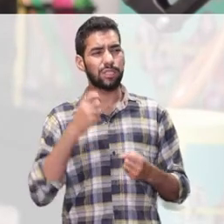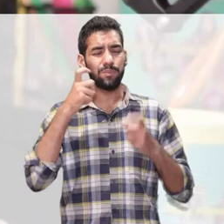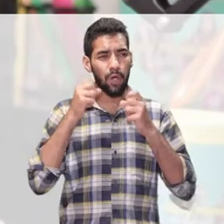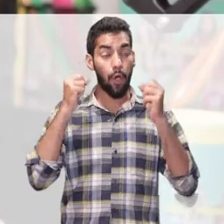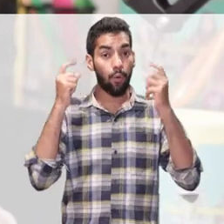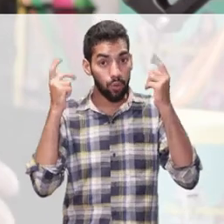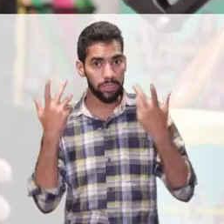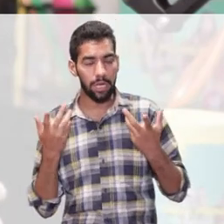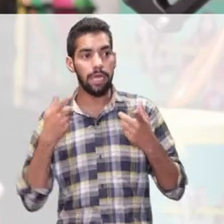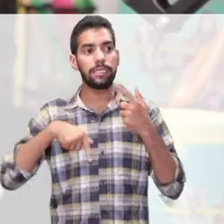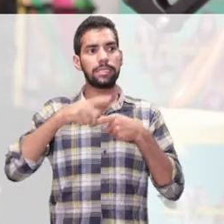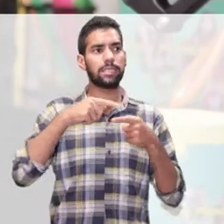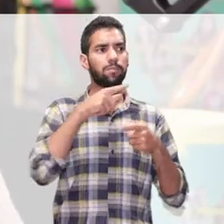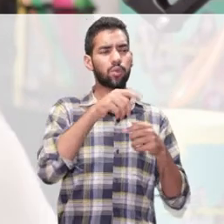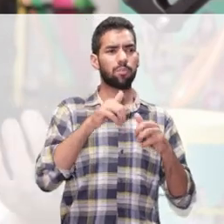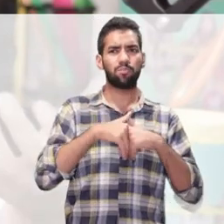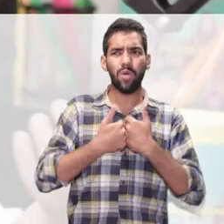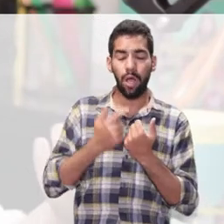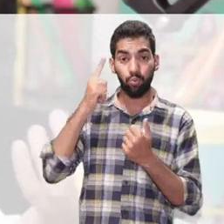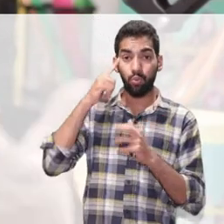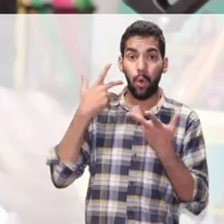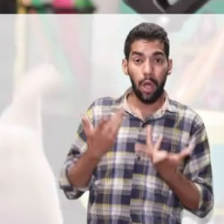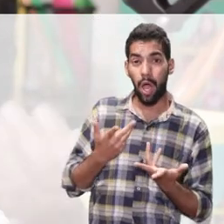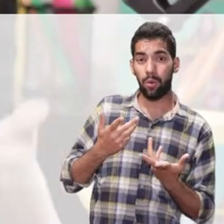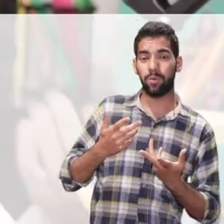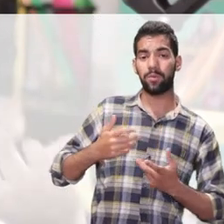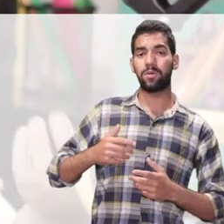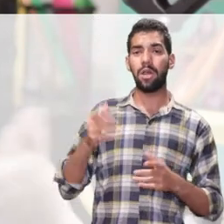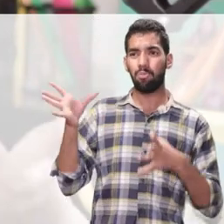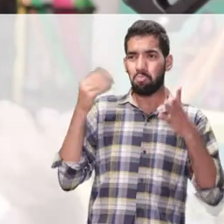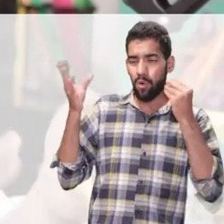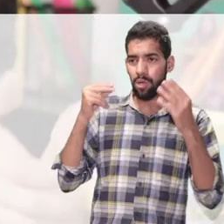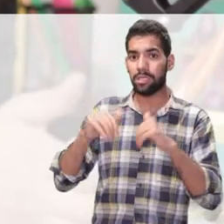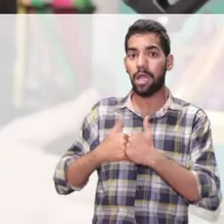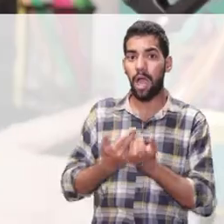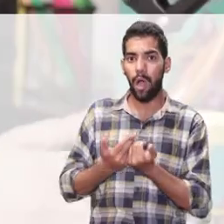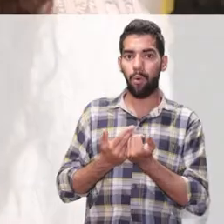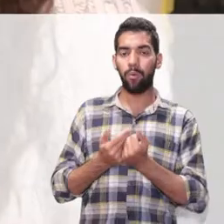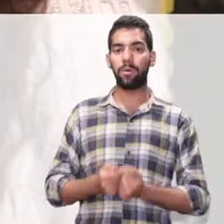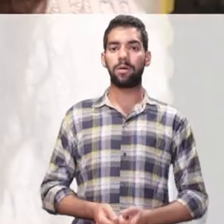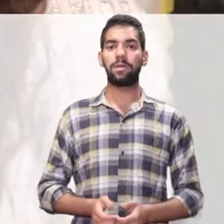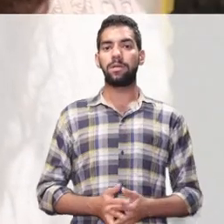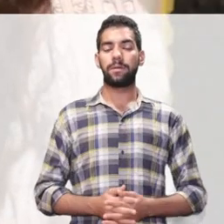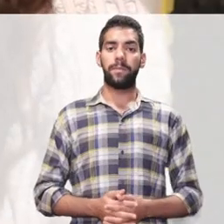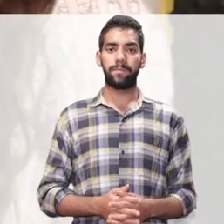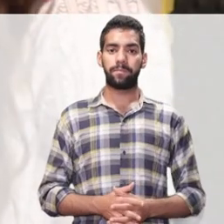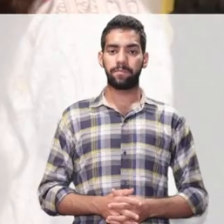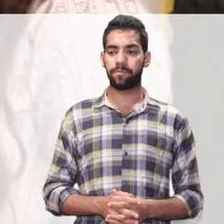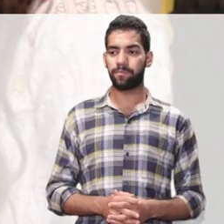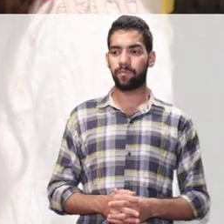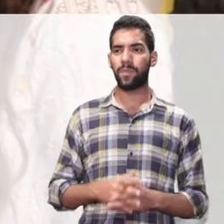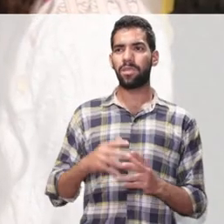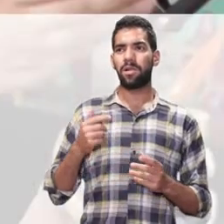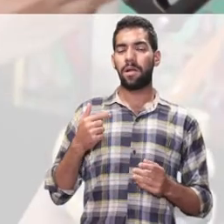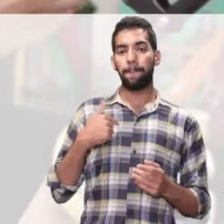ही डेथ यू वांट योर प्वाइंट हाउ लर्न फ्रॉम डिक्रीज इमोशंस कि